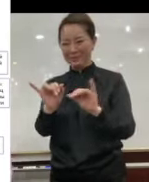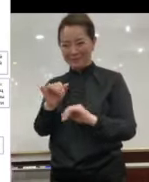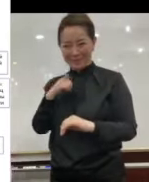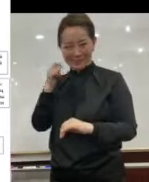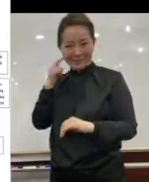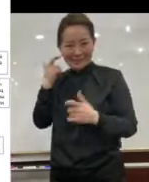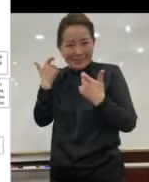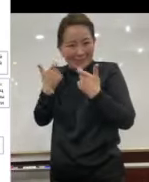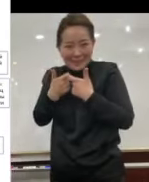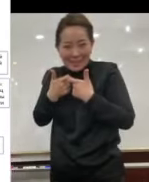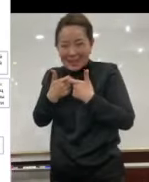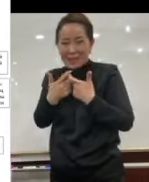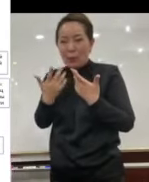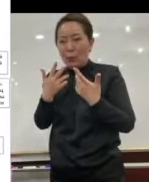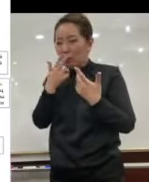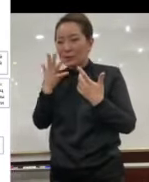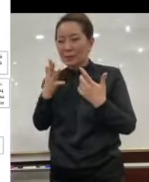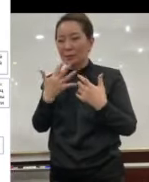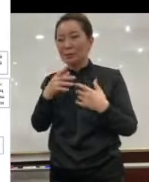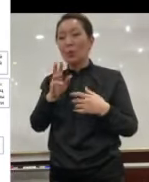байха.